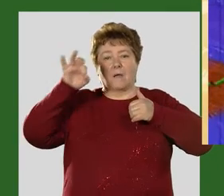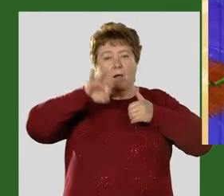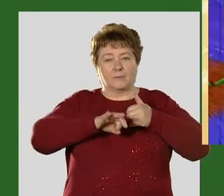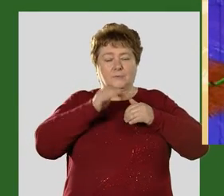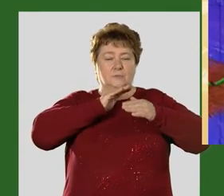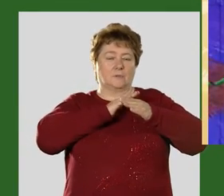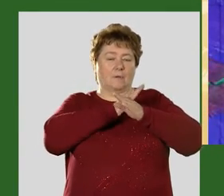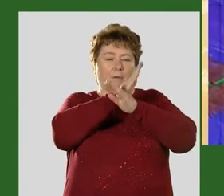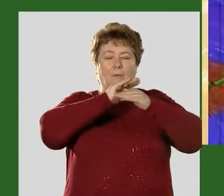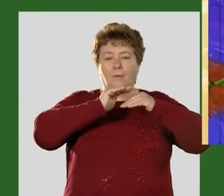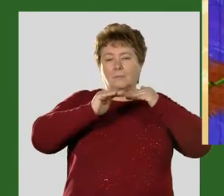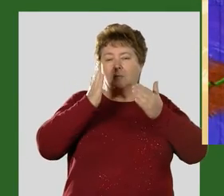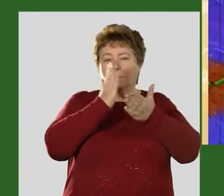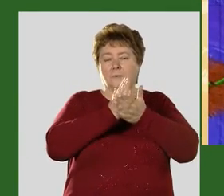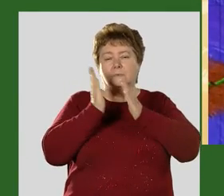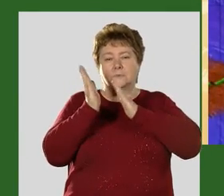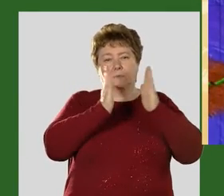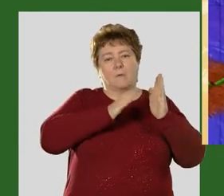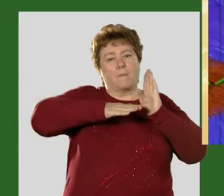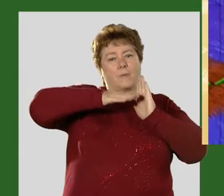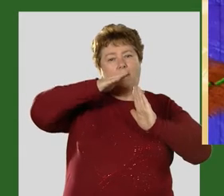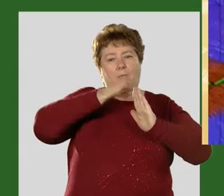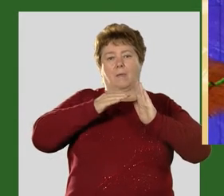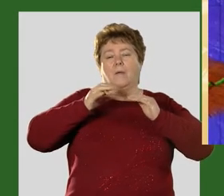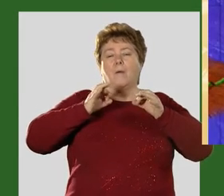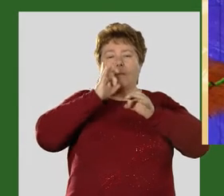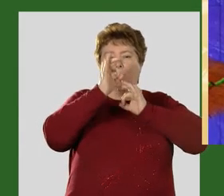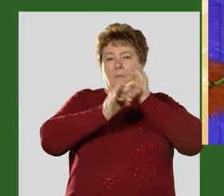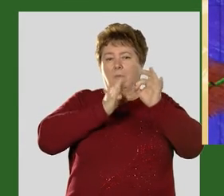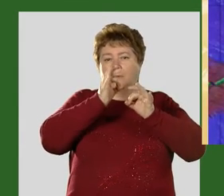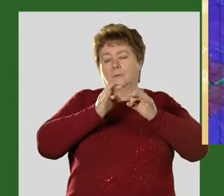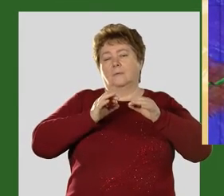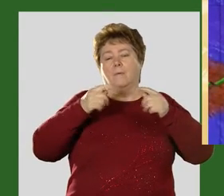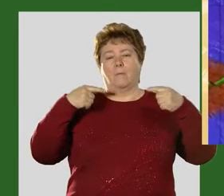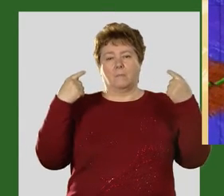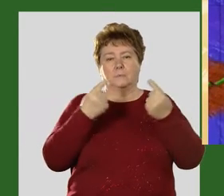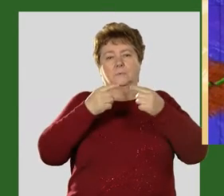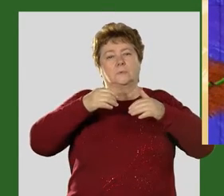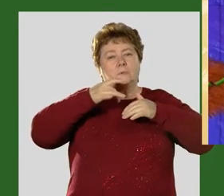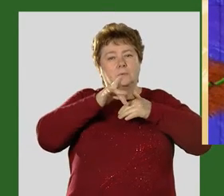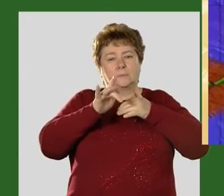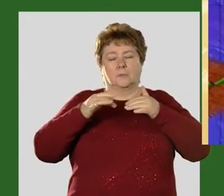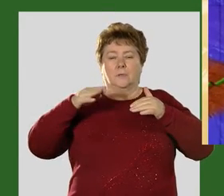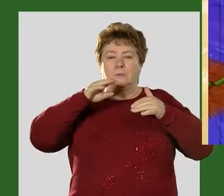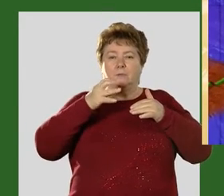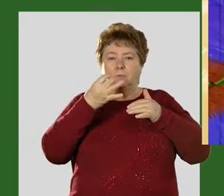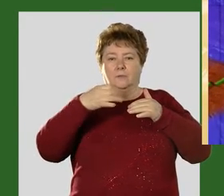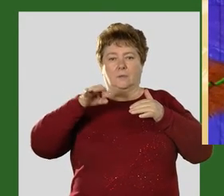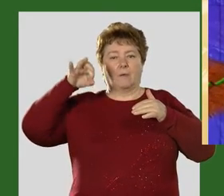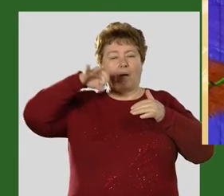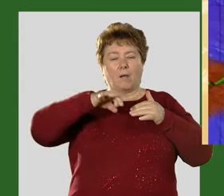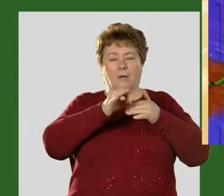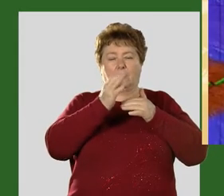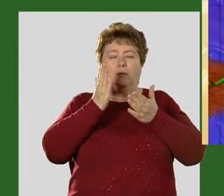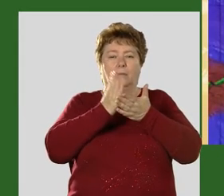Срединоокеанические хребты представляют собой систему поднятий планетарного масштаба. За исключением Тихого океана, они